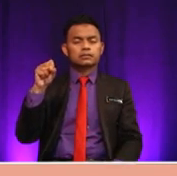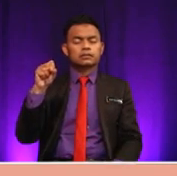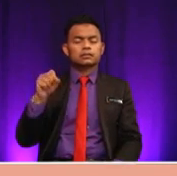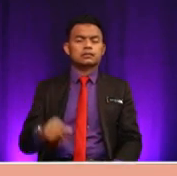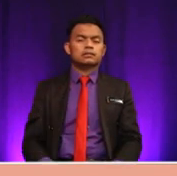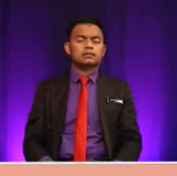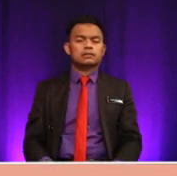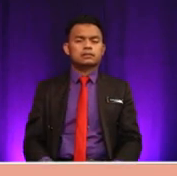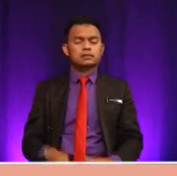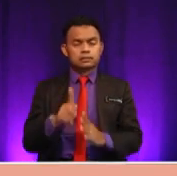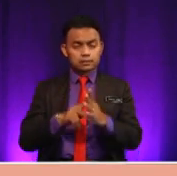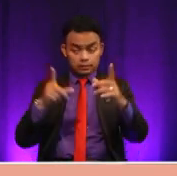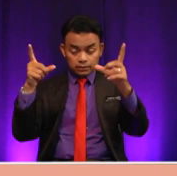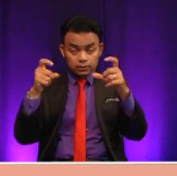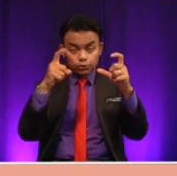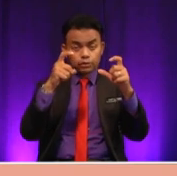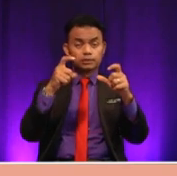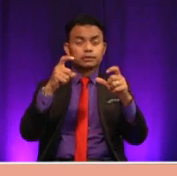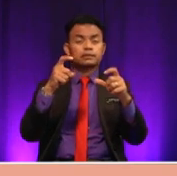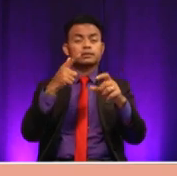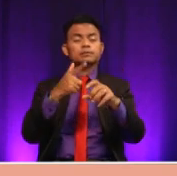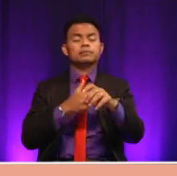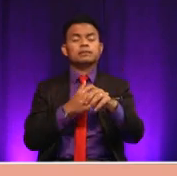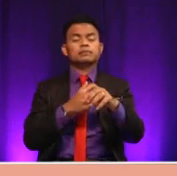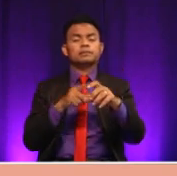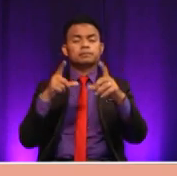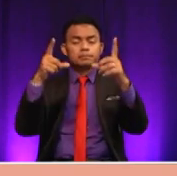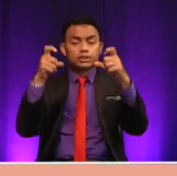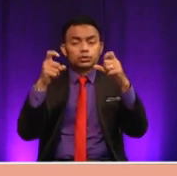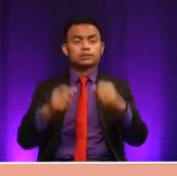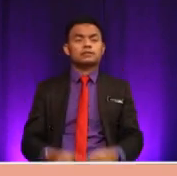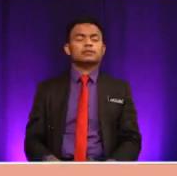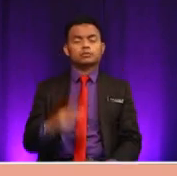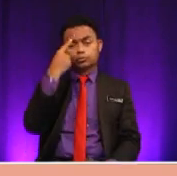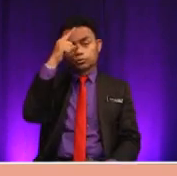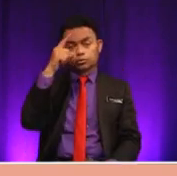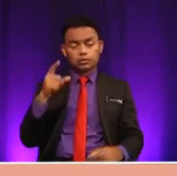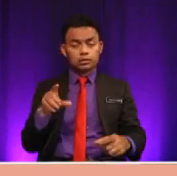dia lebih kepada jadi kepada untuk